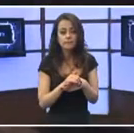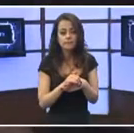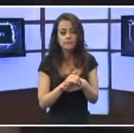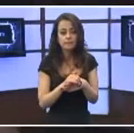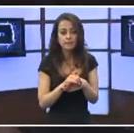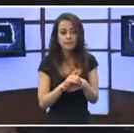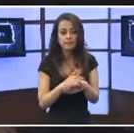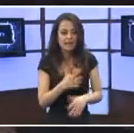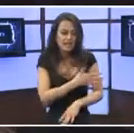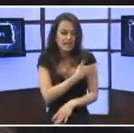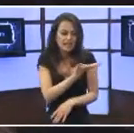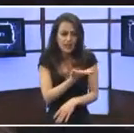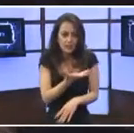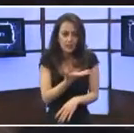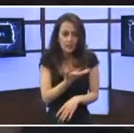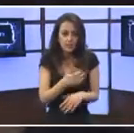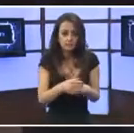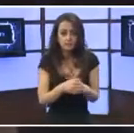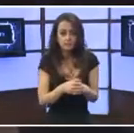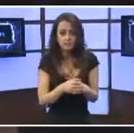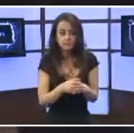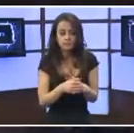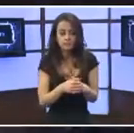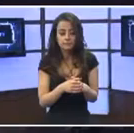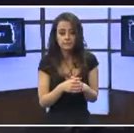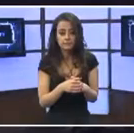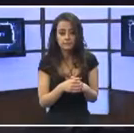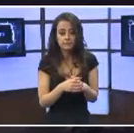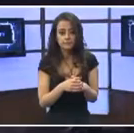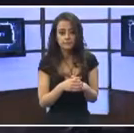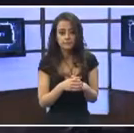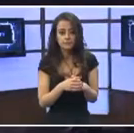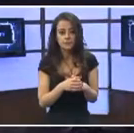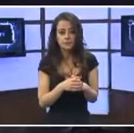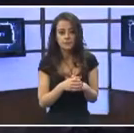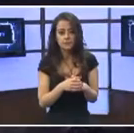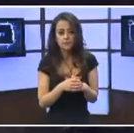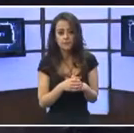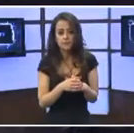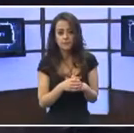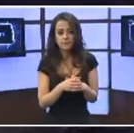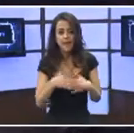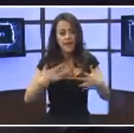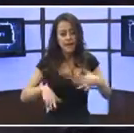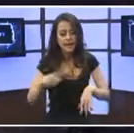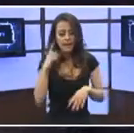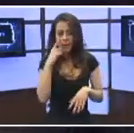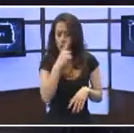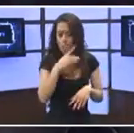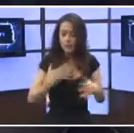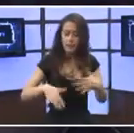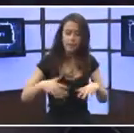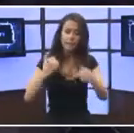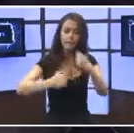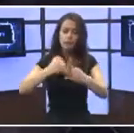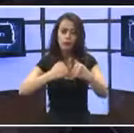şey. Hissettik. Hissetmek. Bugün haberlerde ne izledik biliyor musunuz akşam? Bir engelli ama arkadaşımızı döverek cebinden parasını alan